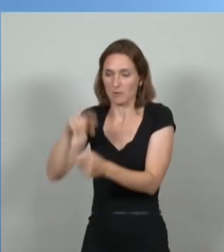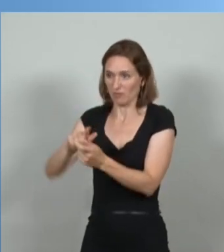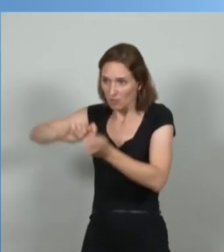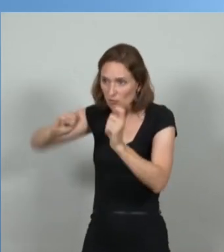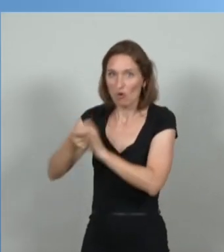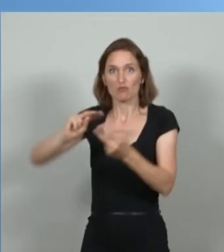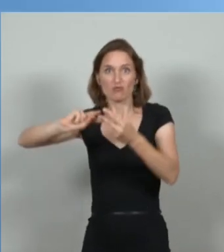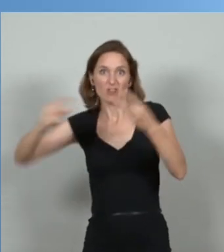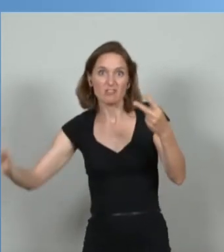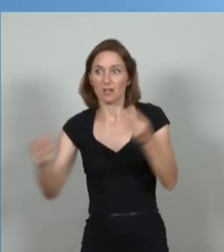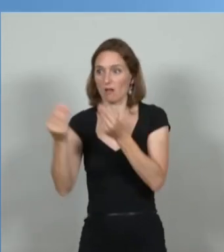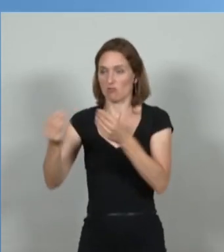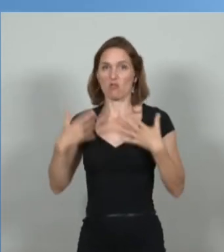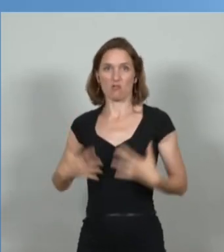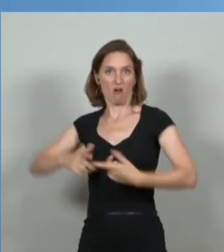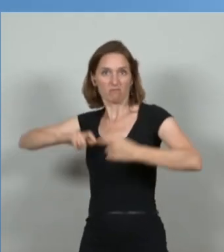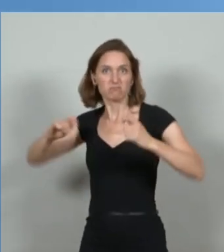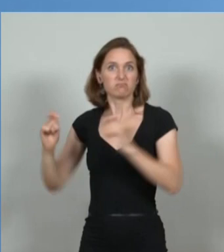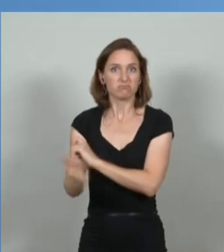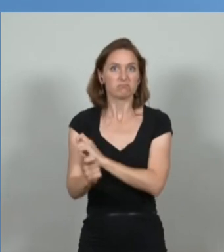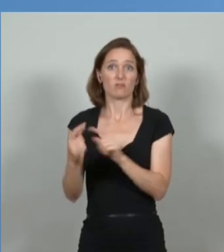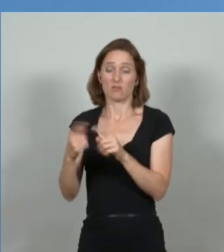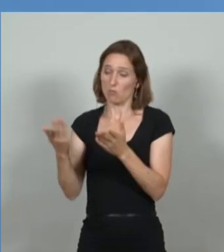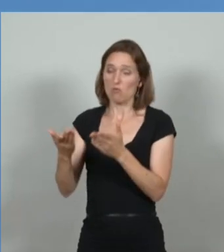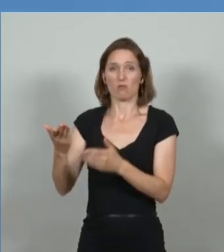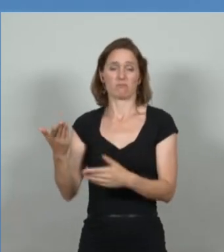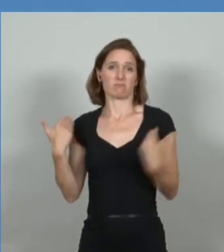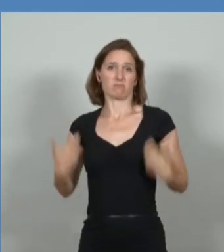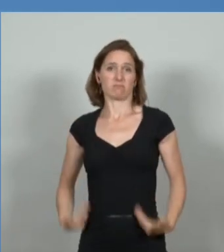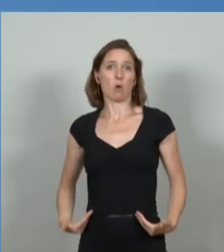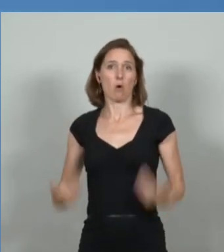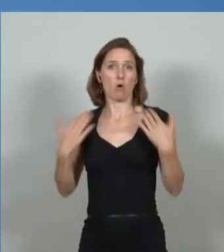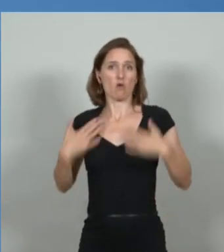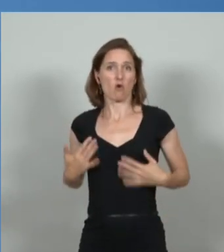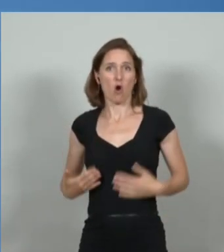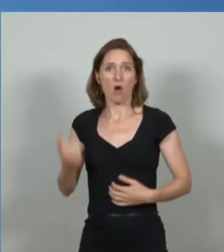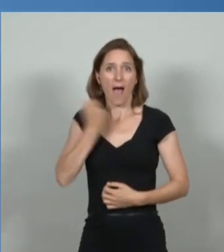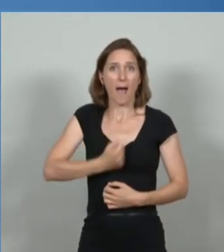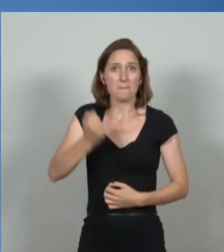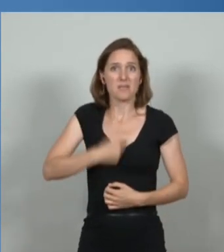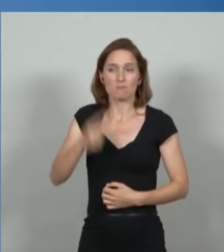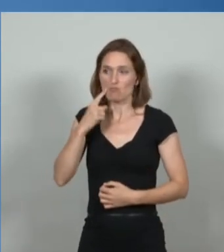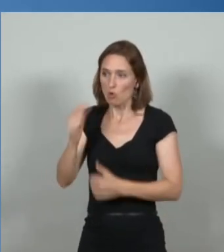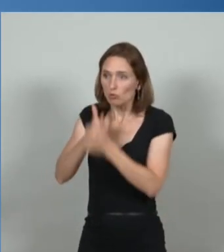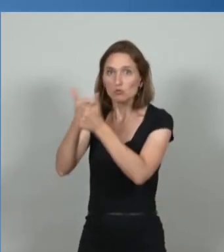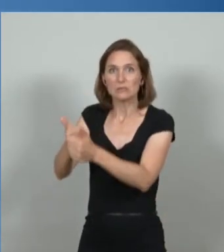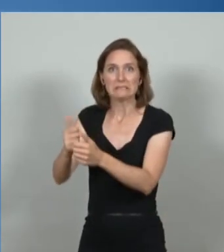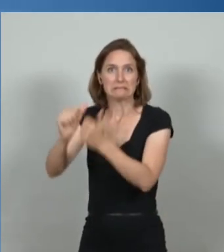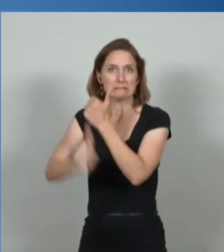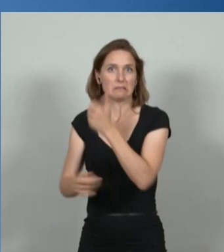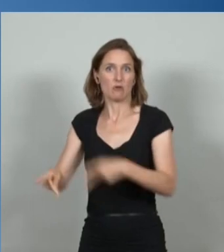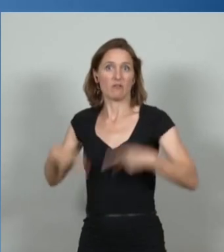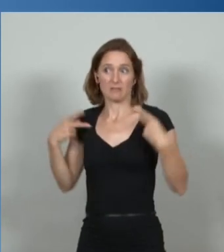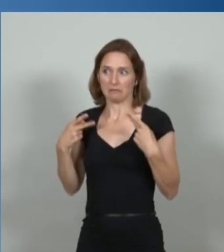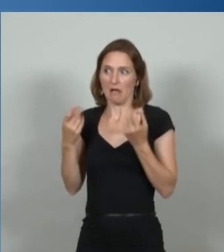mutilations afin des adapter à des conditions de vie qui limitent considérablement leur comportement naturel en France sur plus